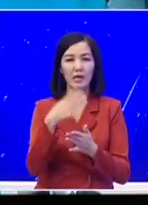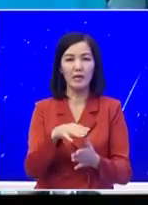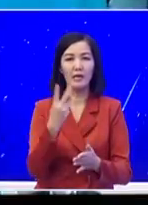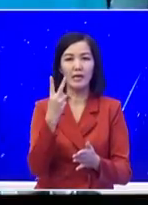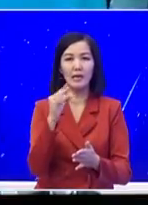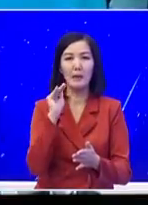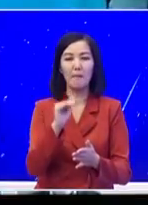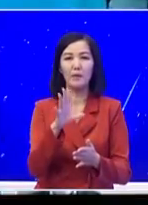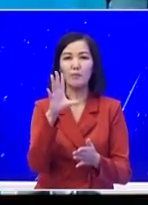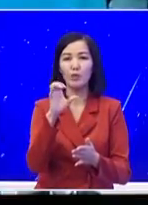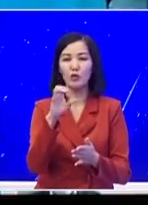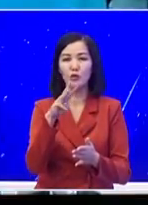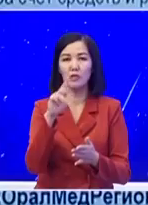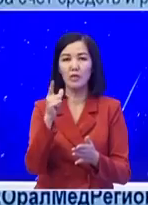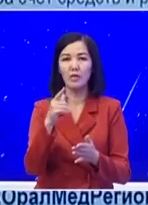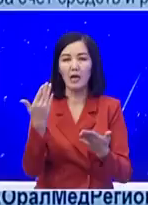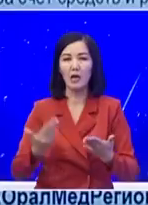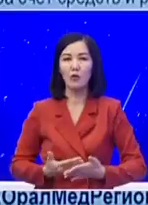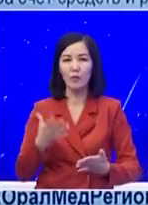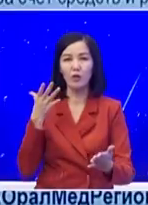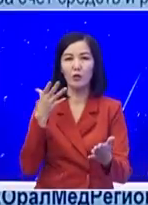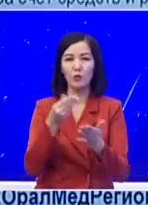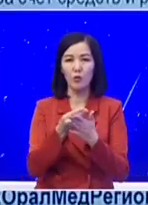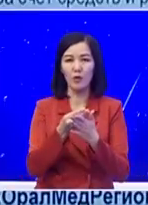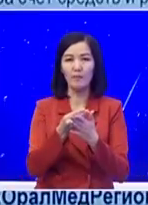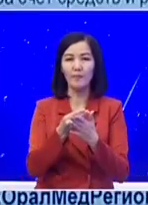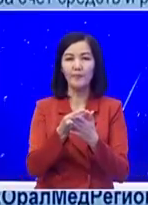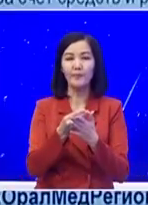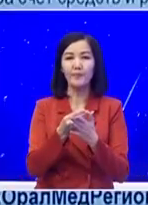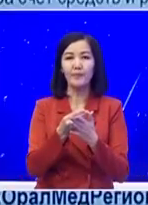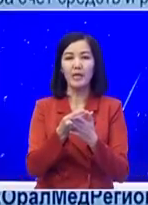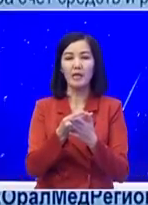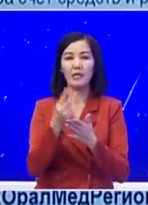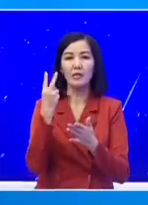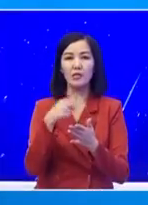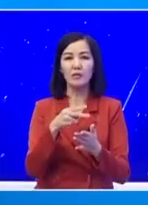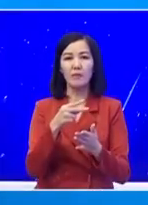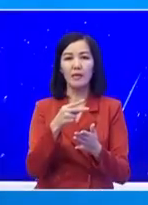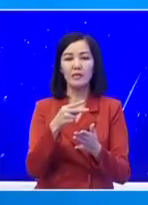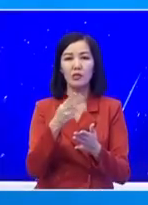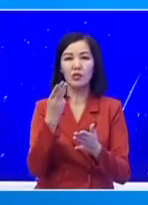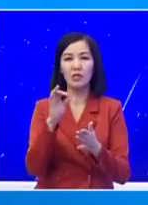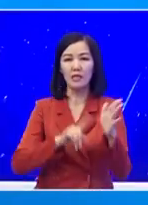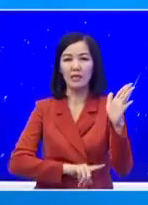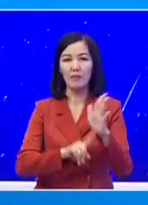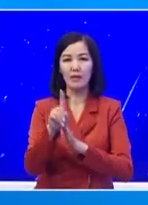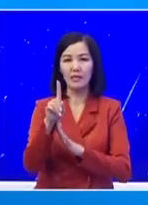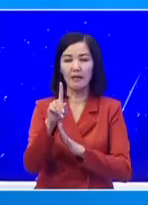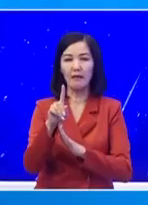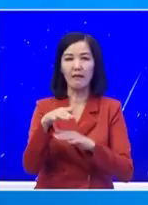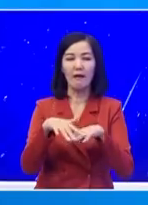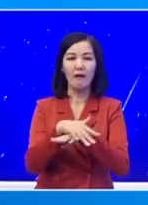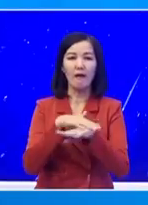теңге әлеуметтік төлемін тағайындау жұмыстары 20 шілдеде басталады. Ол туралы Қазақстан республикасының еңбек және халықты әлеуметтік